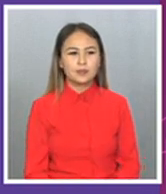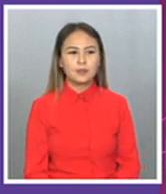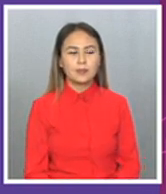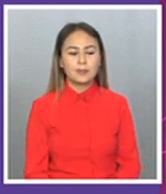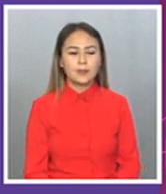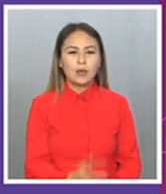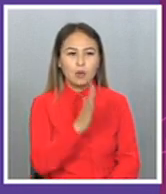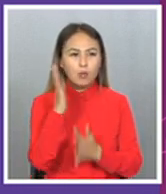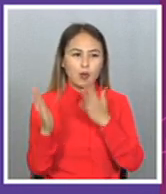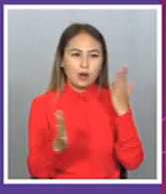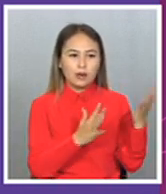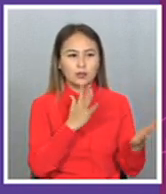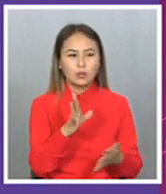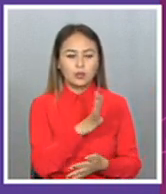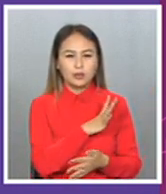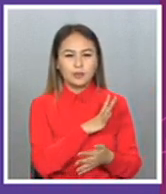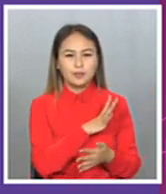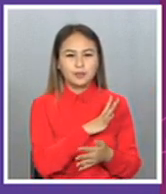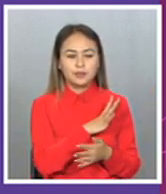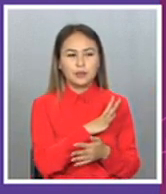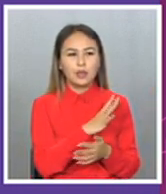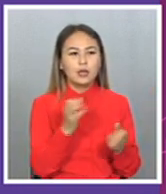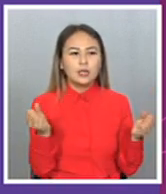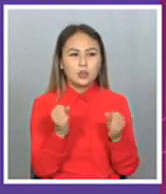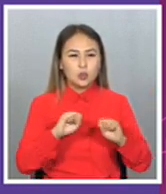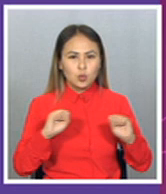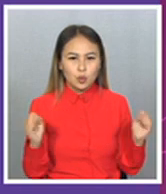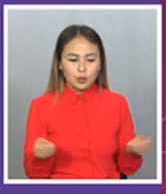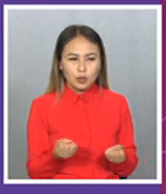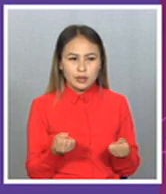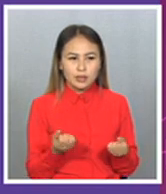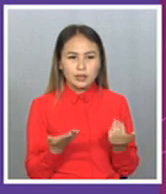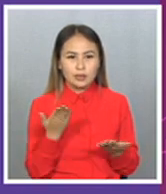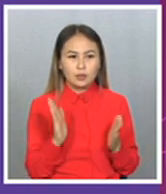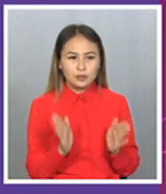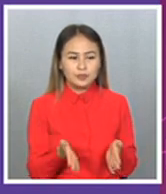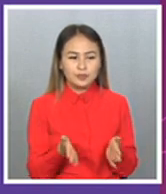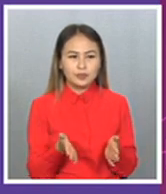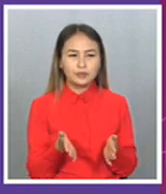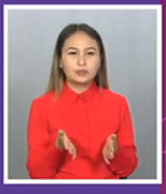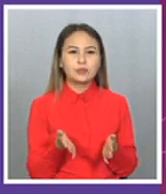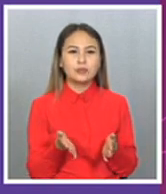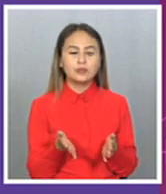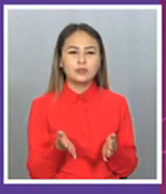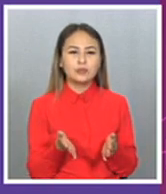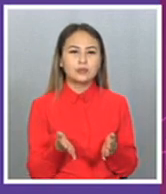Боран болды. Қыс суық болса,